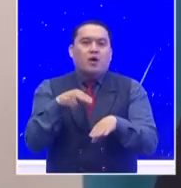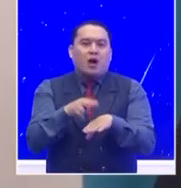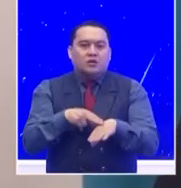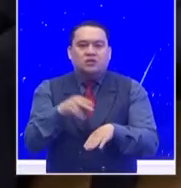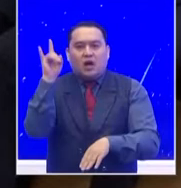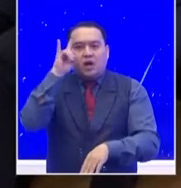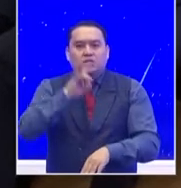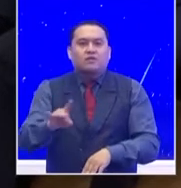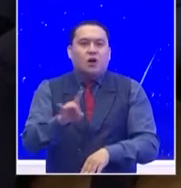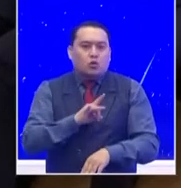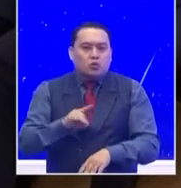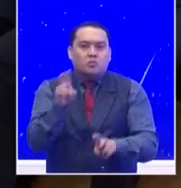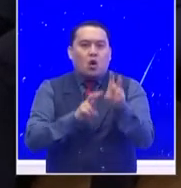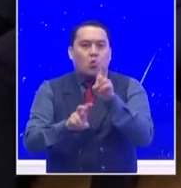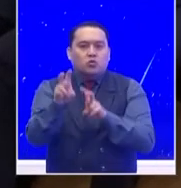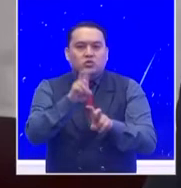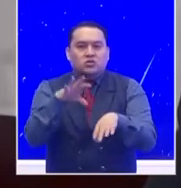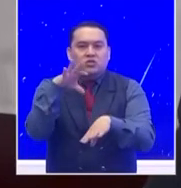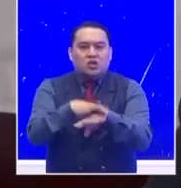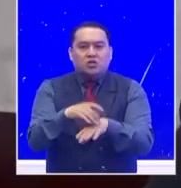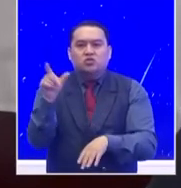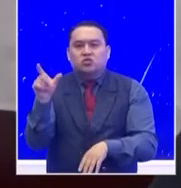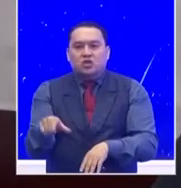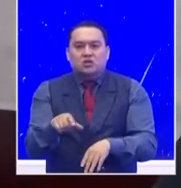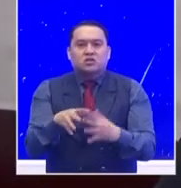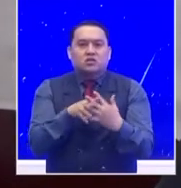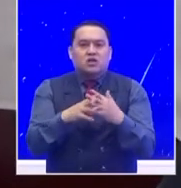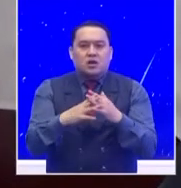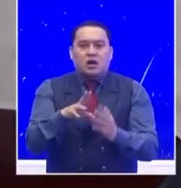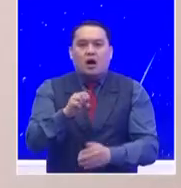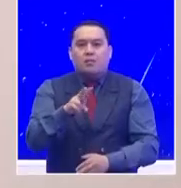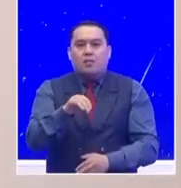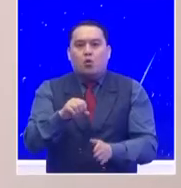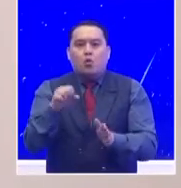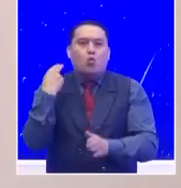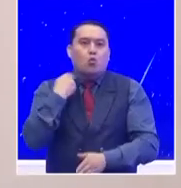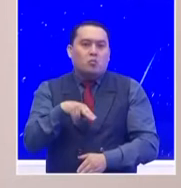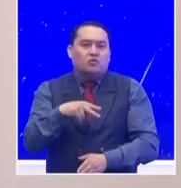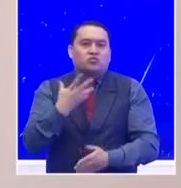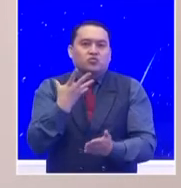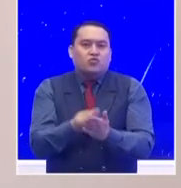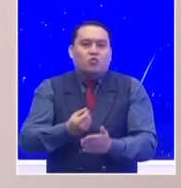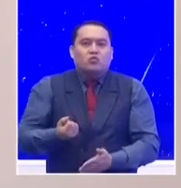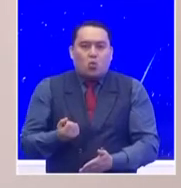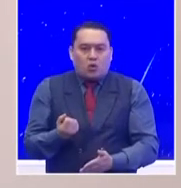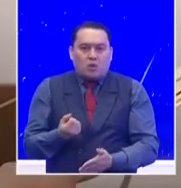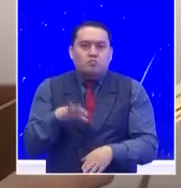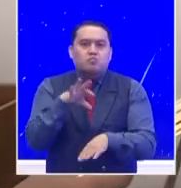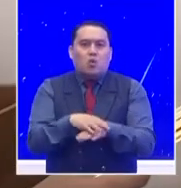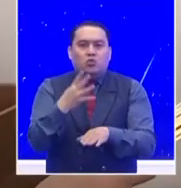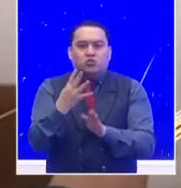полиции Сарканского района по горячим следам задержали гражданина села Кабанбай-Батыр, убившего своего друга. Преступник был пойман